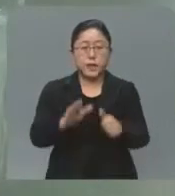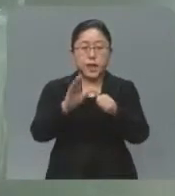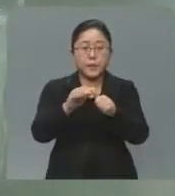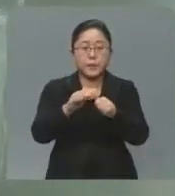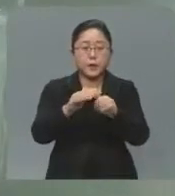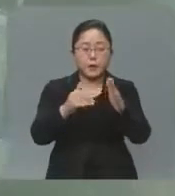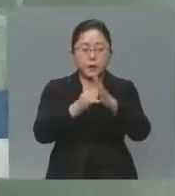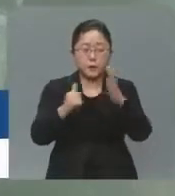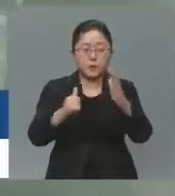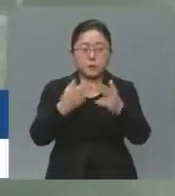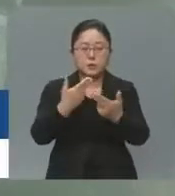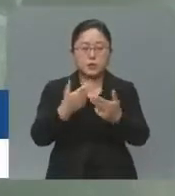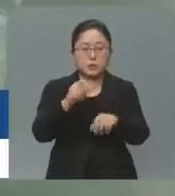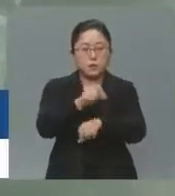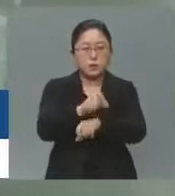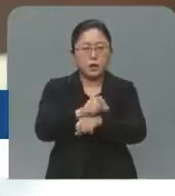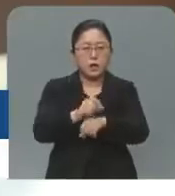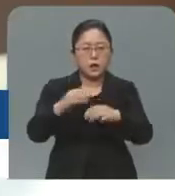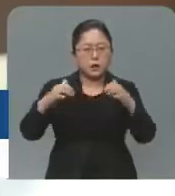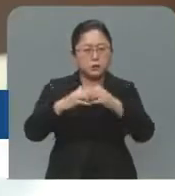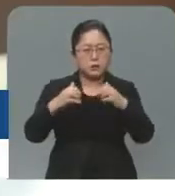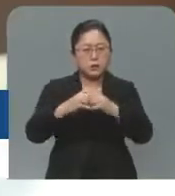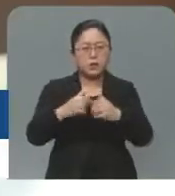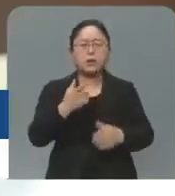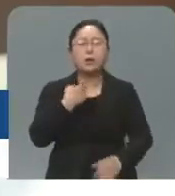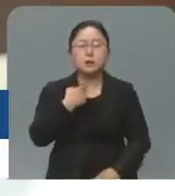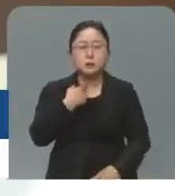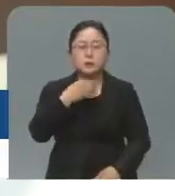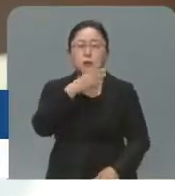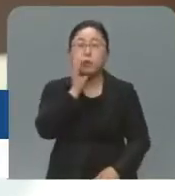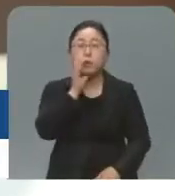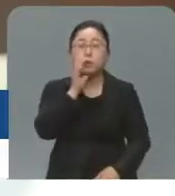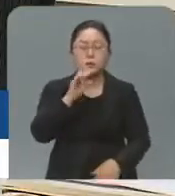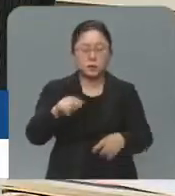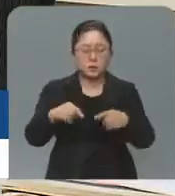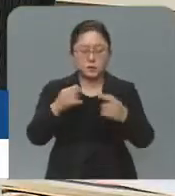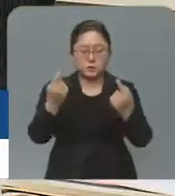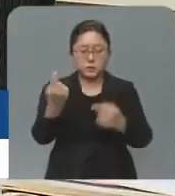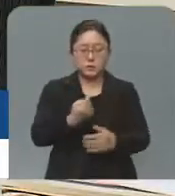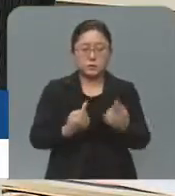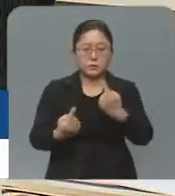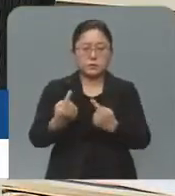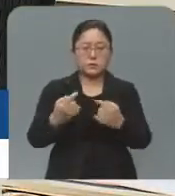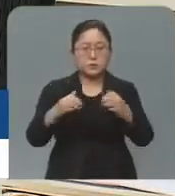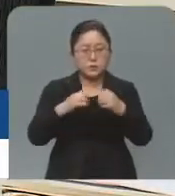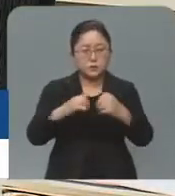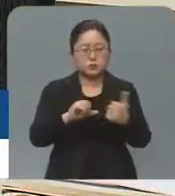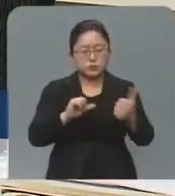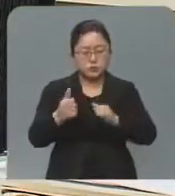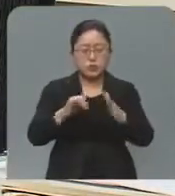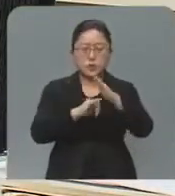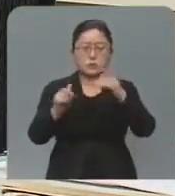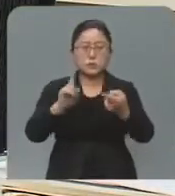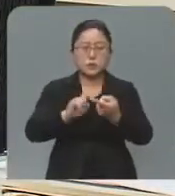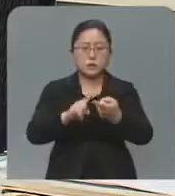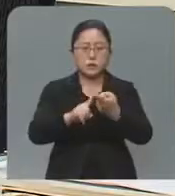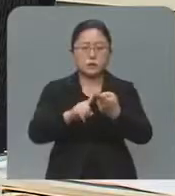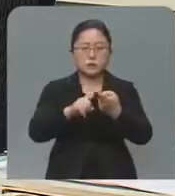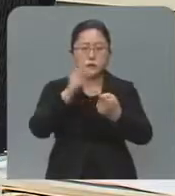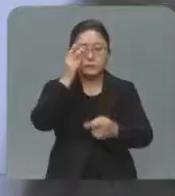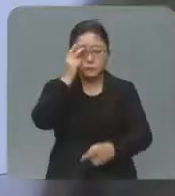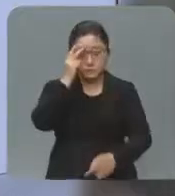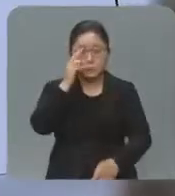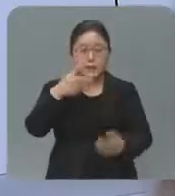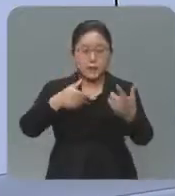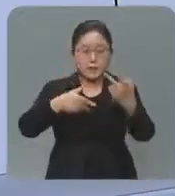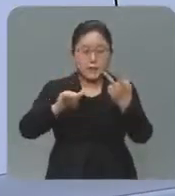한평 유족회 사무실에 한국 전쟁을 겪은 노인들이 모였습니다. 전쟁 중 숨진 가족들에 대해 2기 진실과